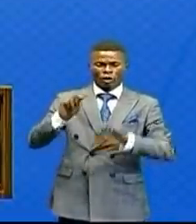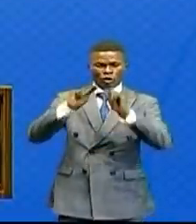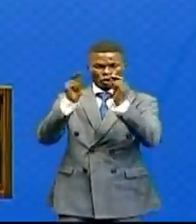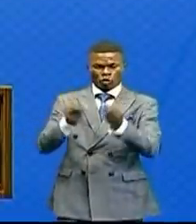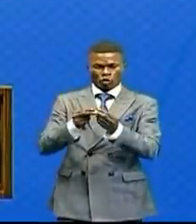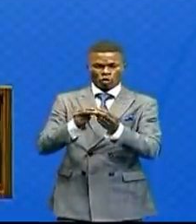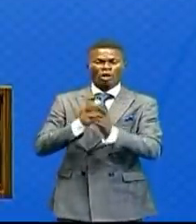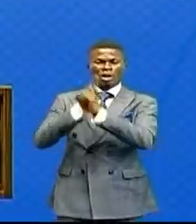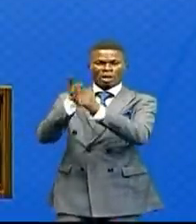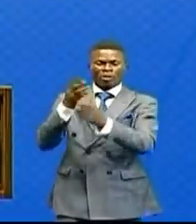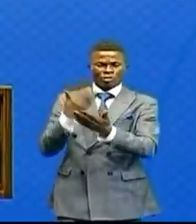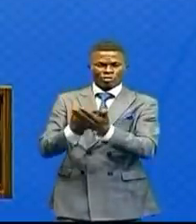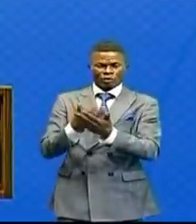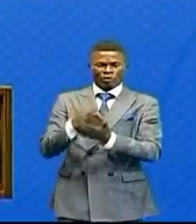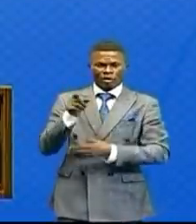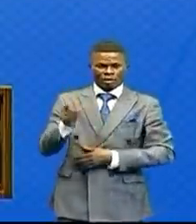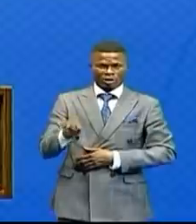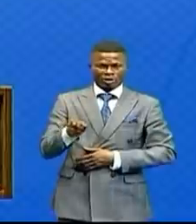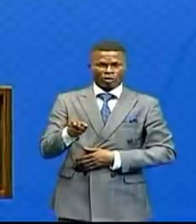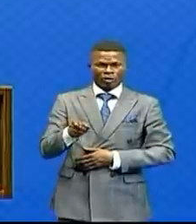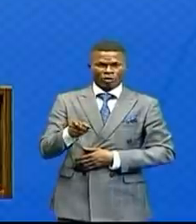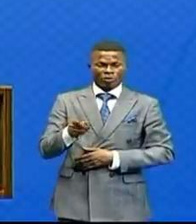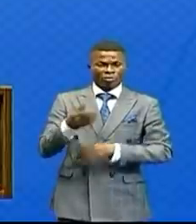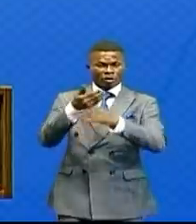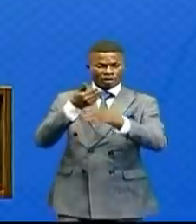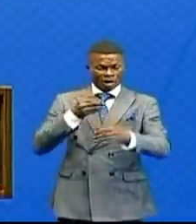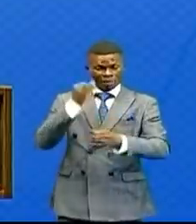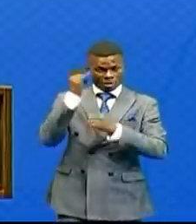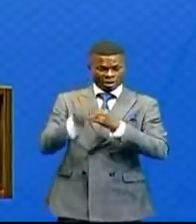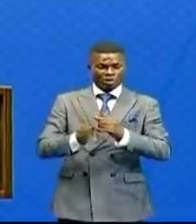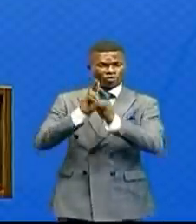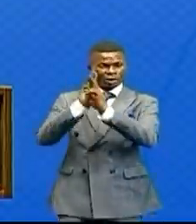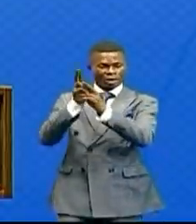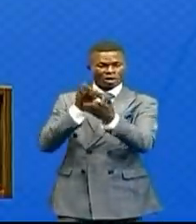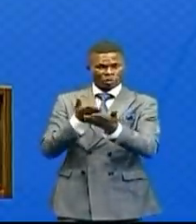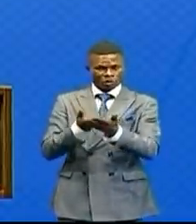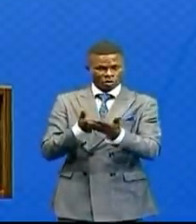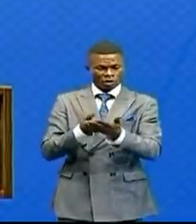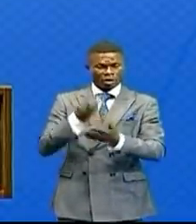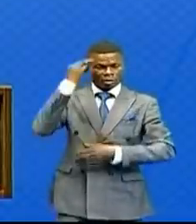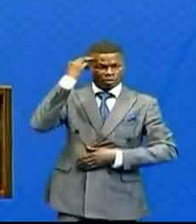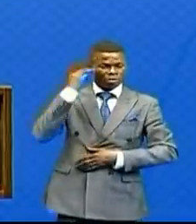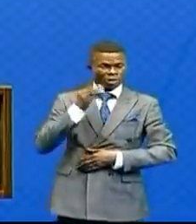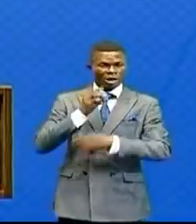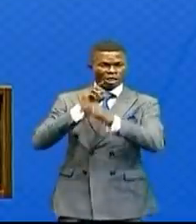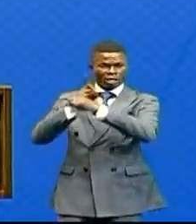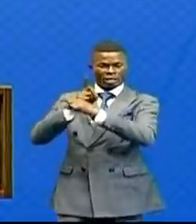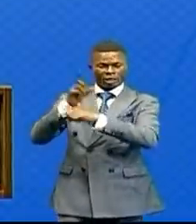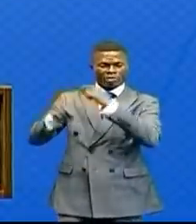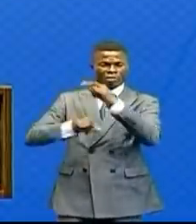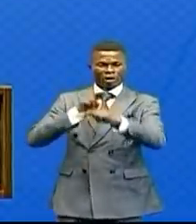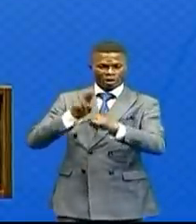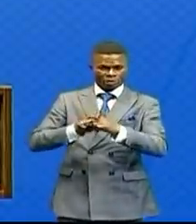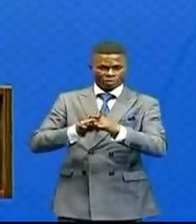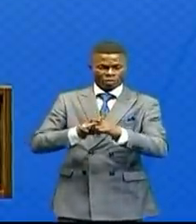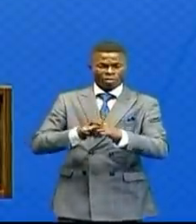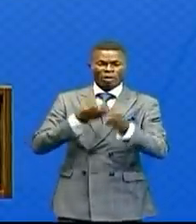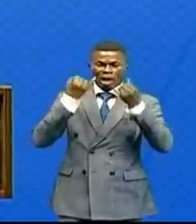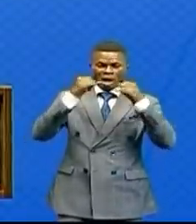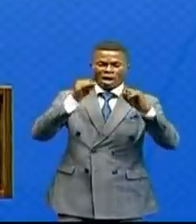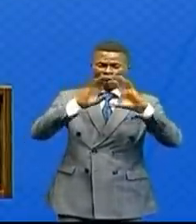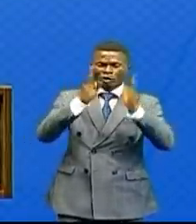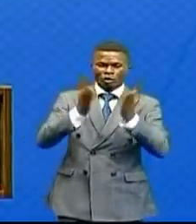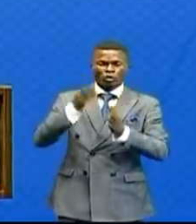bataillon de réaction rapide. Avant de clore son intervention, le ministre de la Défense nationale a informé